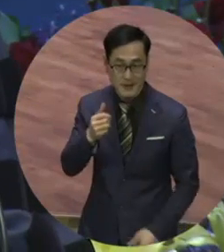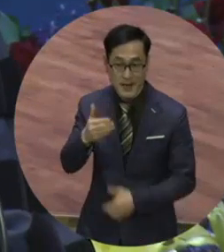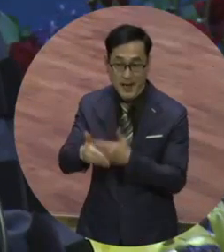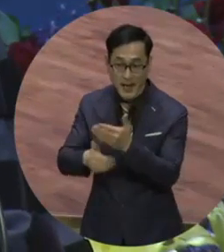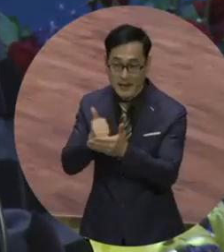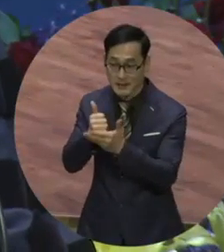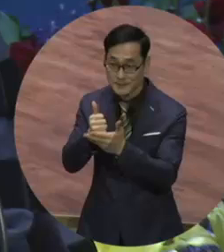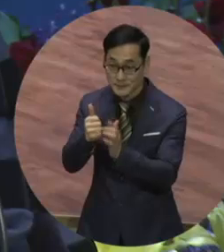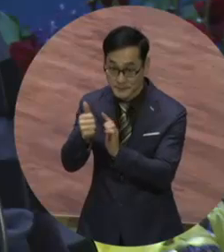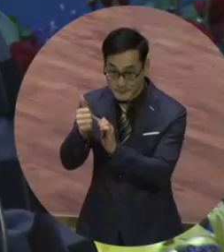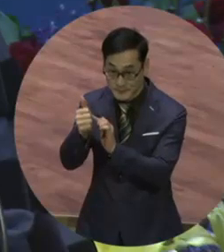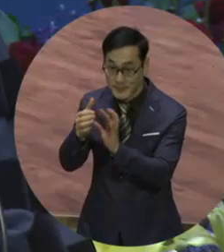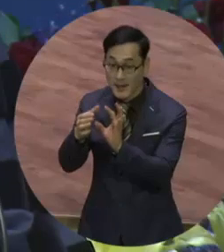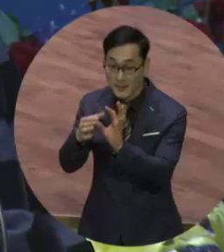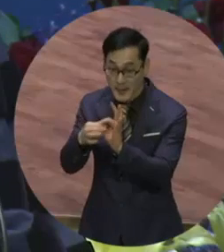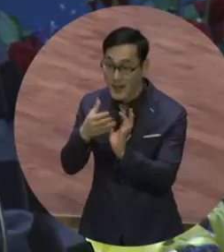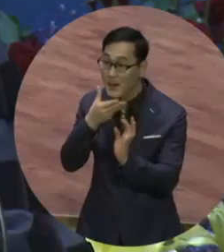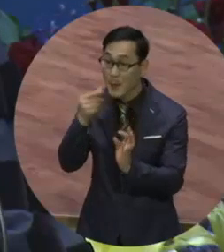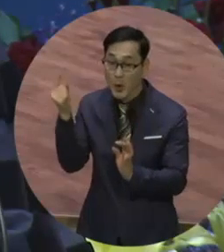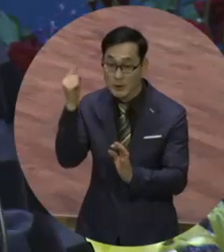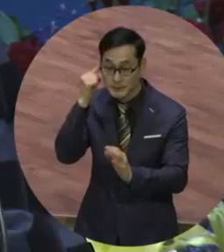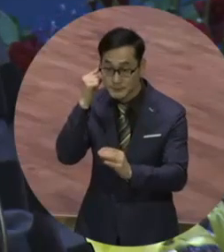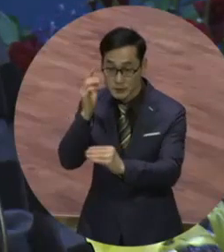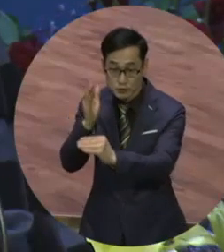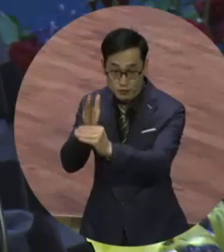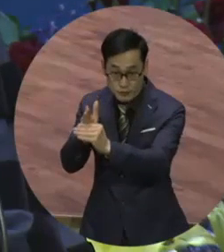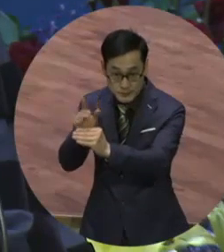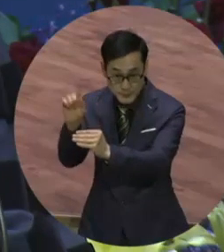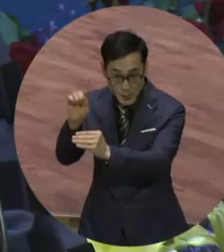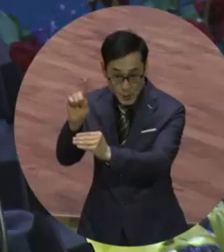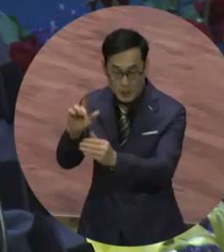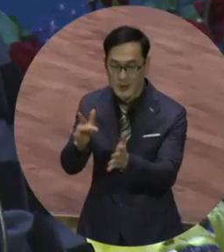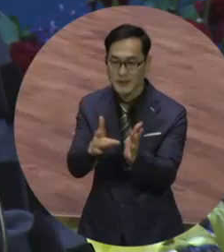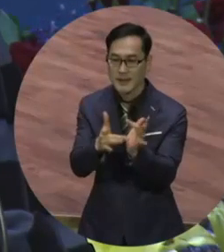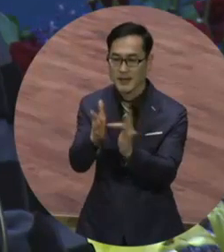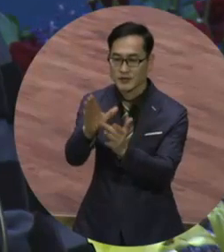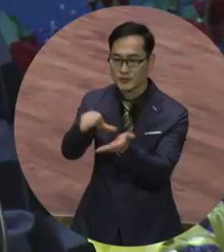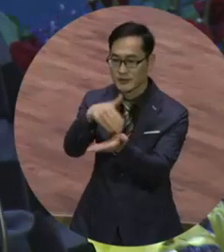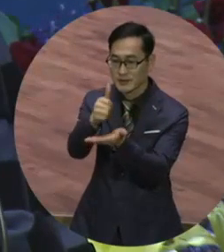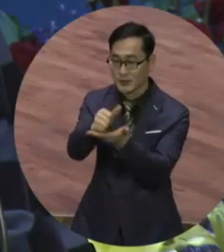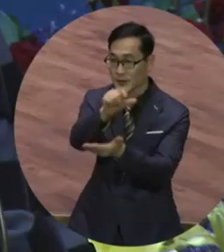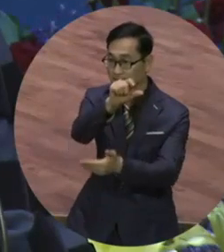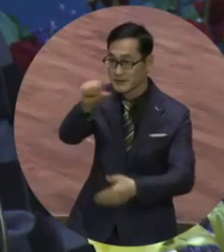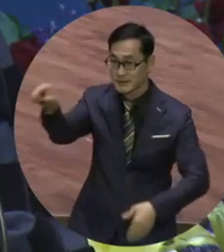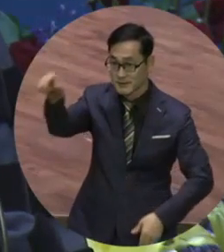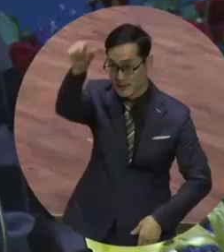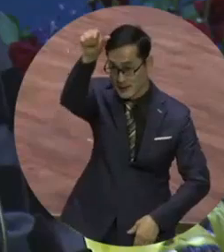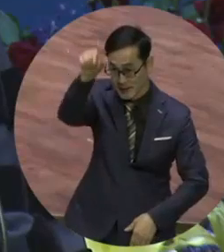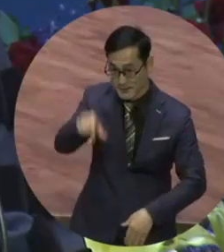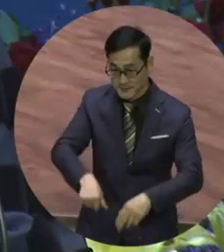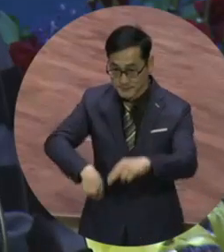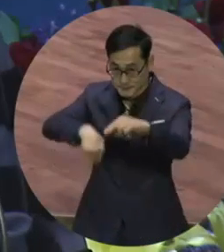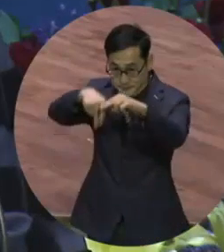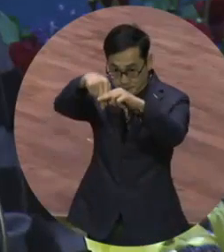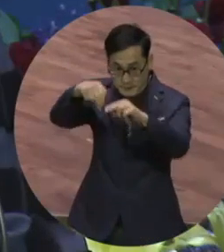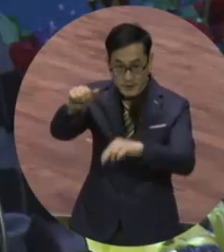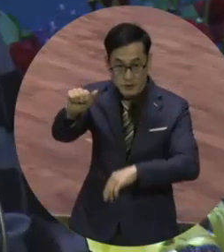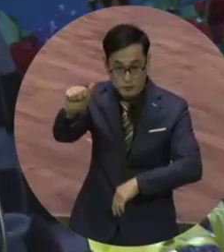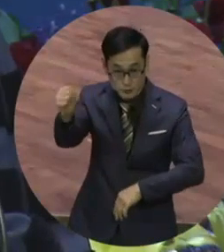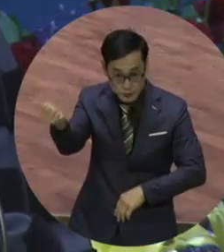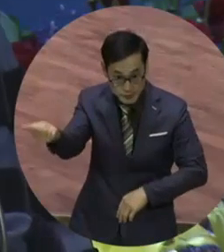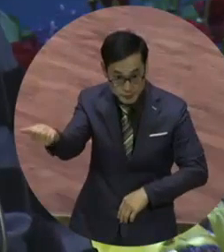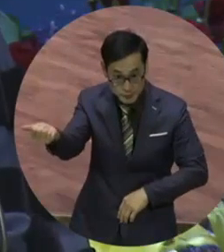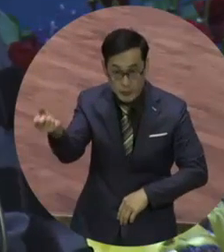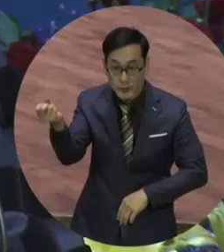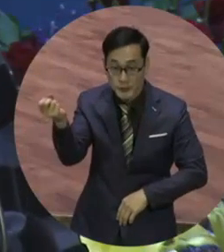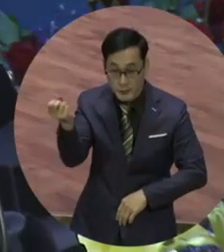복음의 핵심이 뭐냐? 예수 그리스도의 십자가의 죽으심과 이